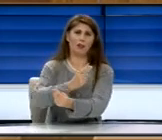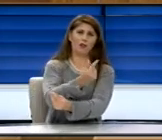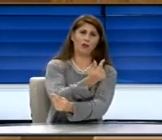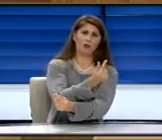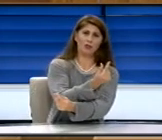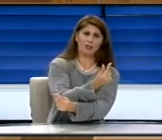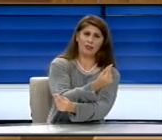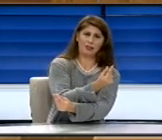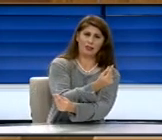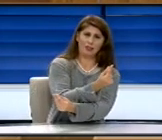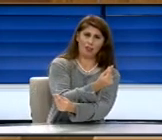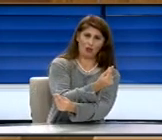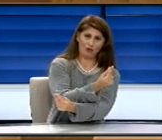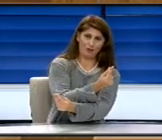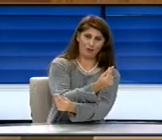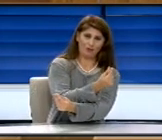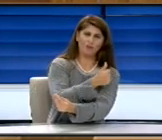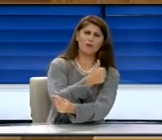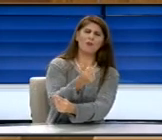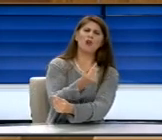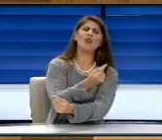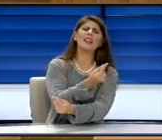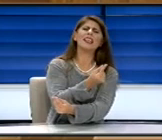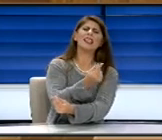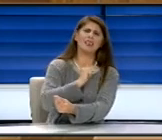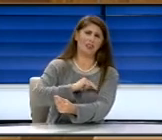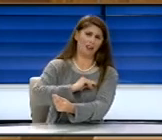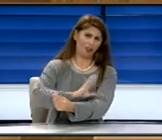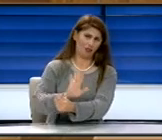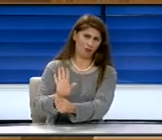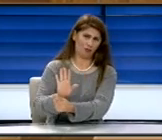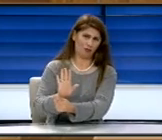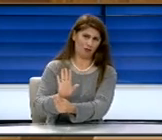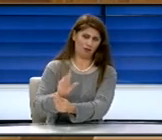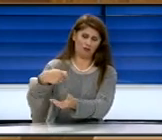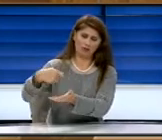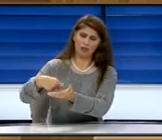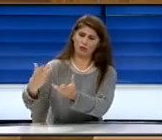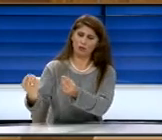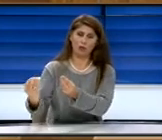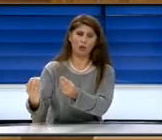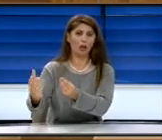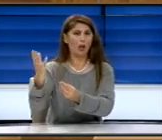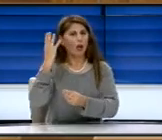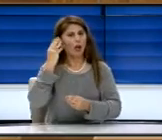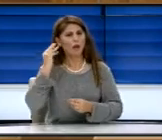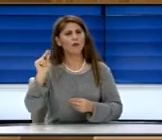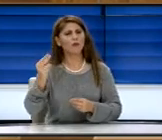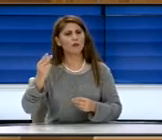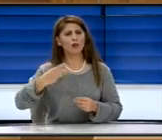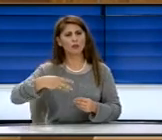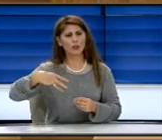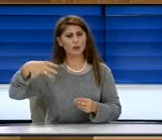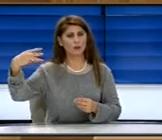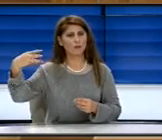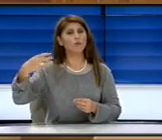και προς όφελος μόνο των λίγων. Ακούμε και τους βουλευτές του ΣΥΡΙΖΑ